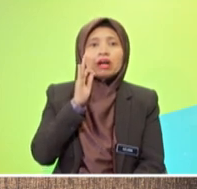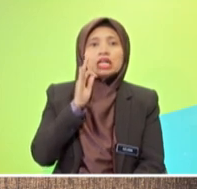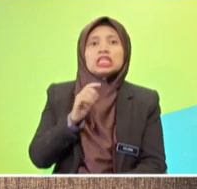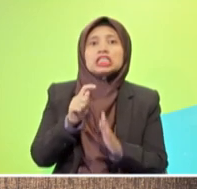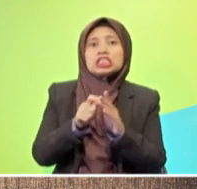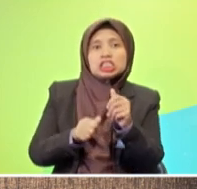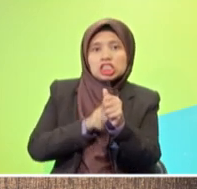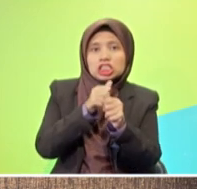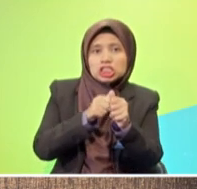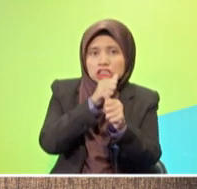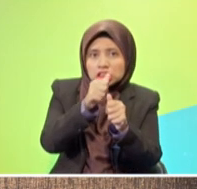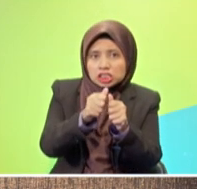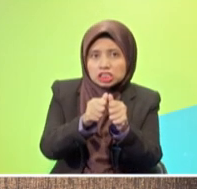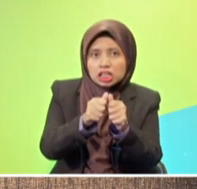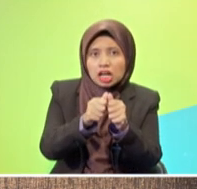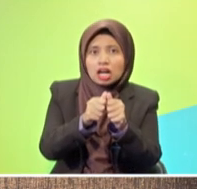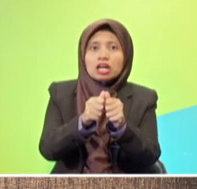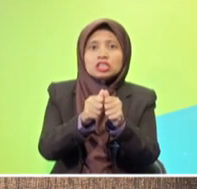kan itu